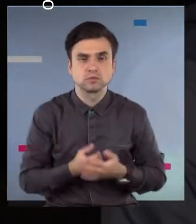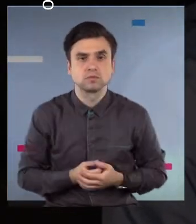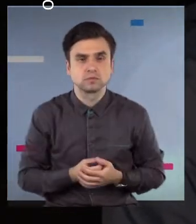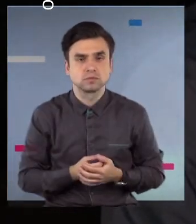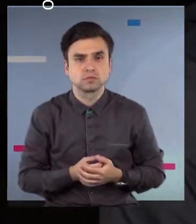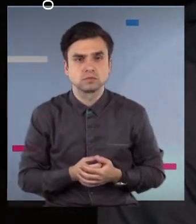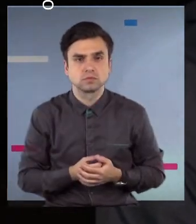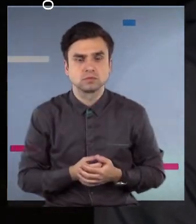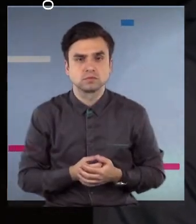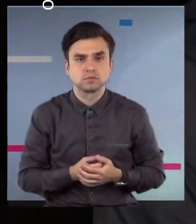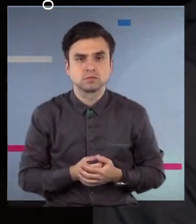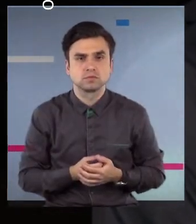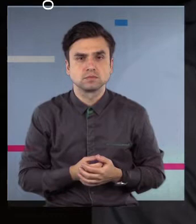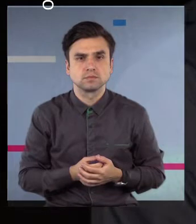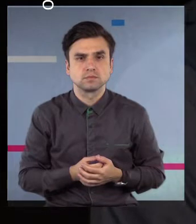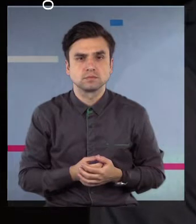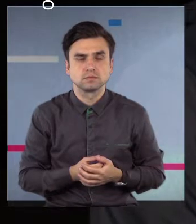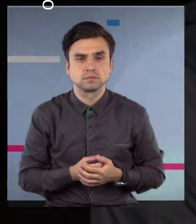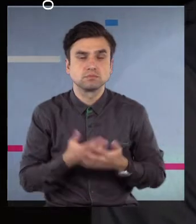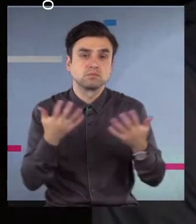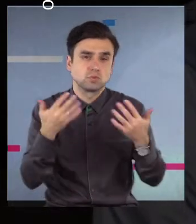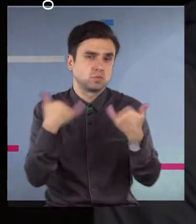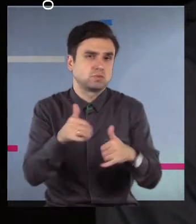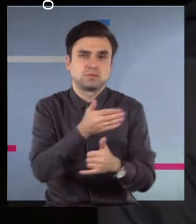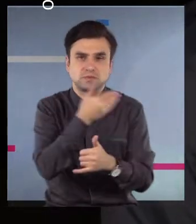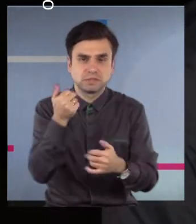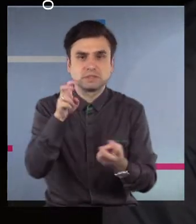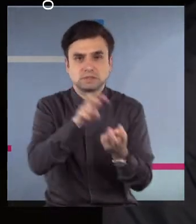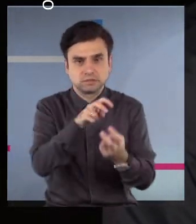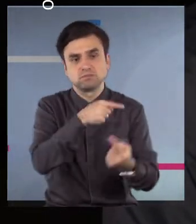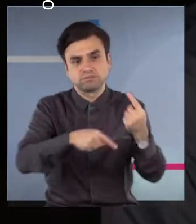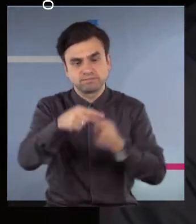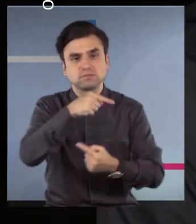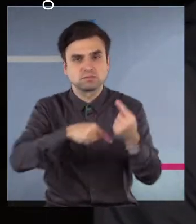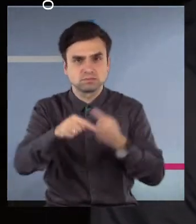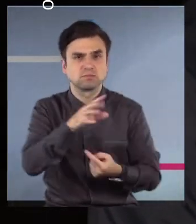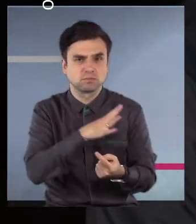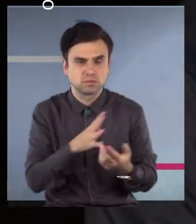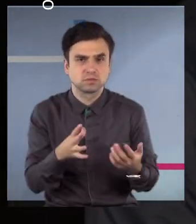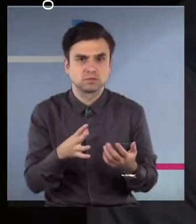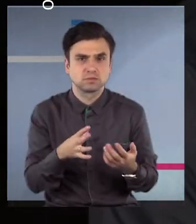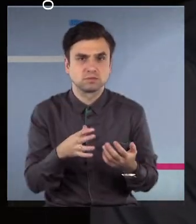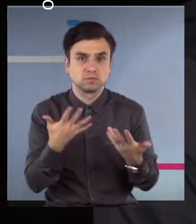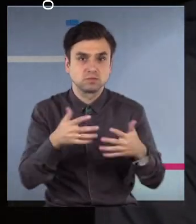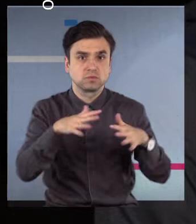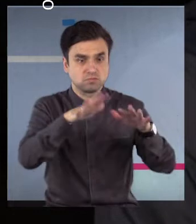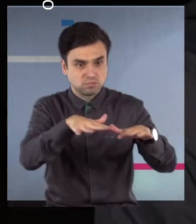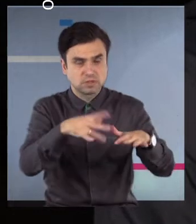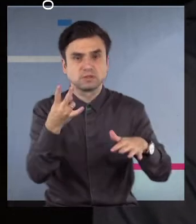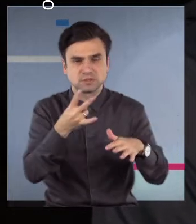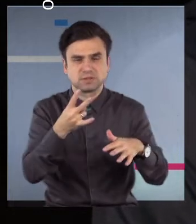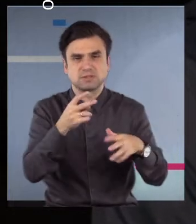своей жизнедеятельности, то неудивительно, что здесь эта проблема возникла. Поэтому в этой локации этому вопросу надо уделять